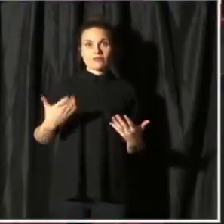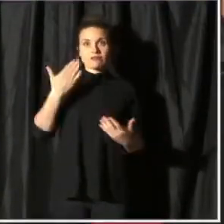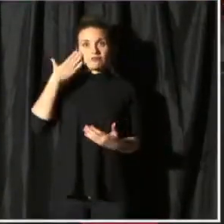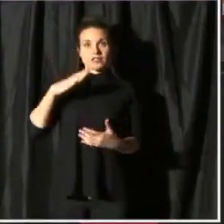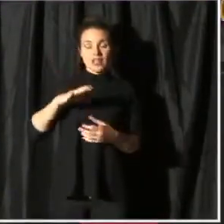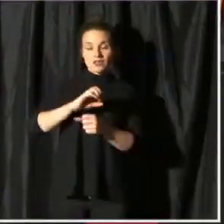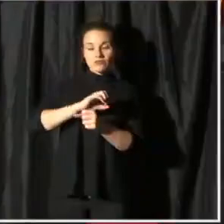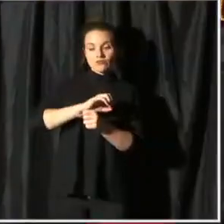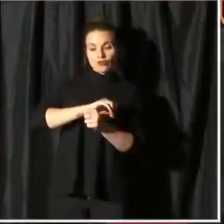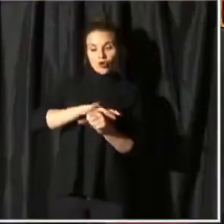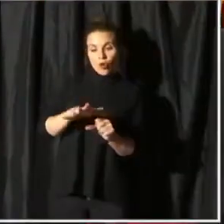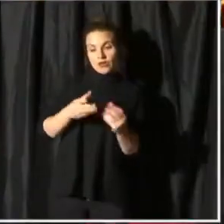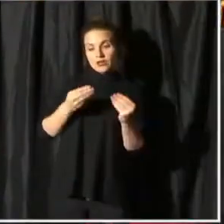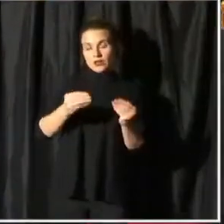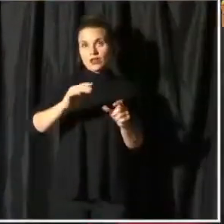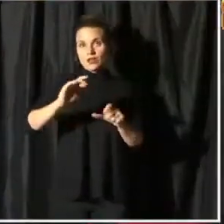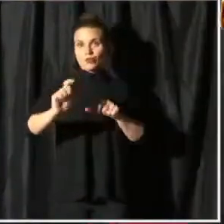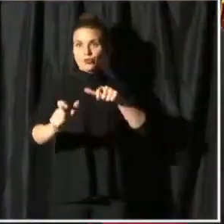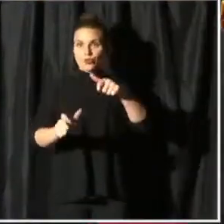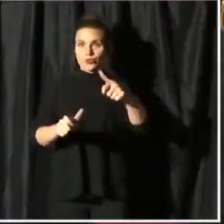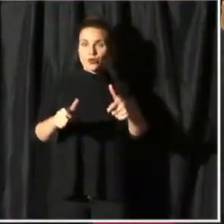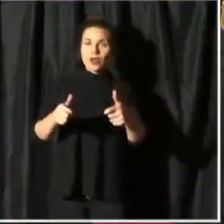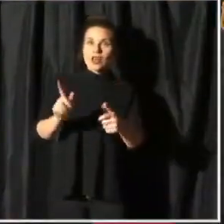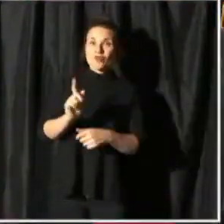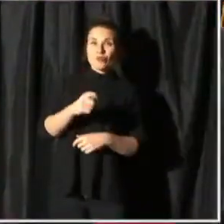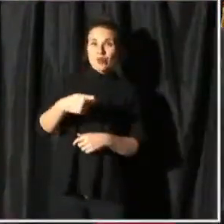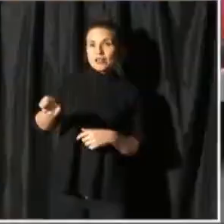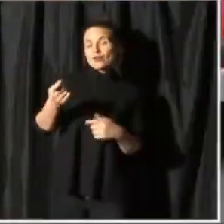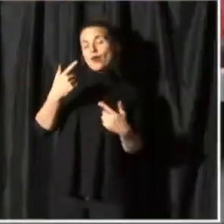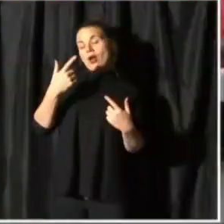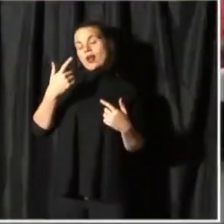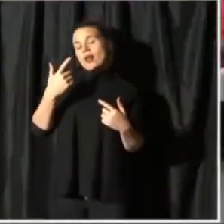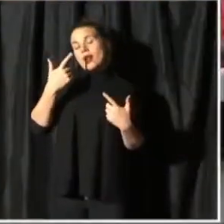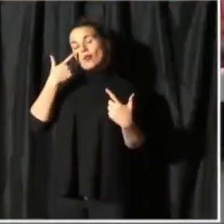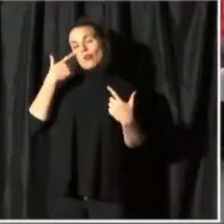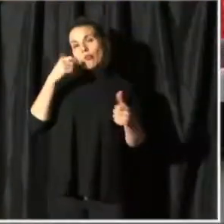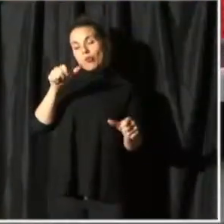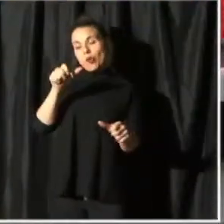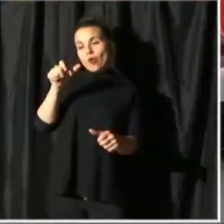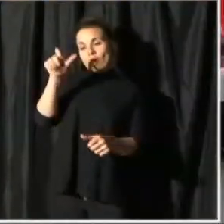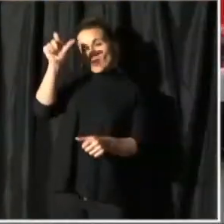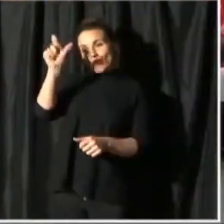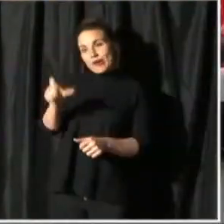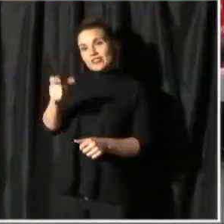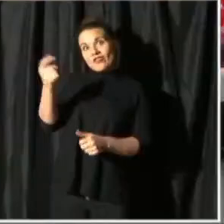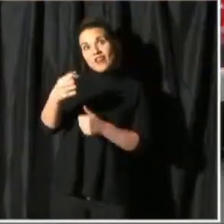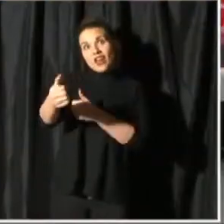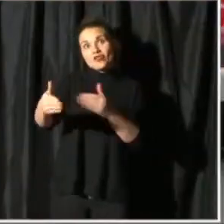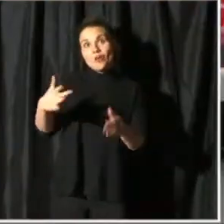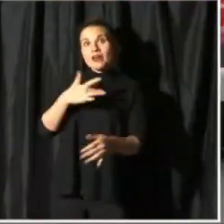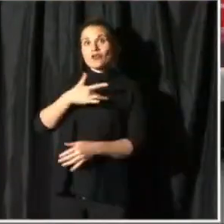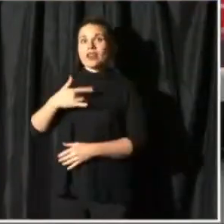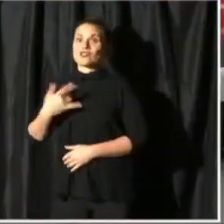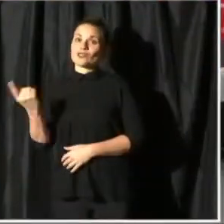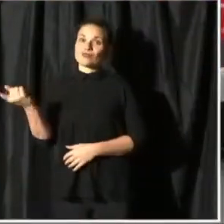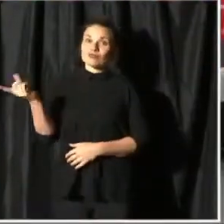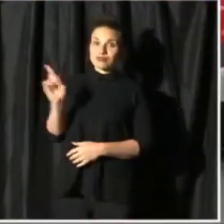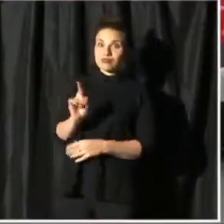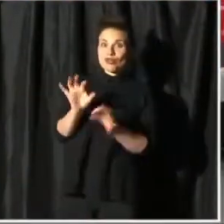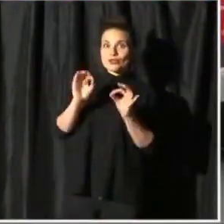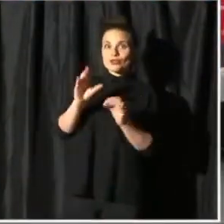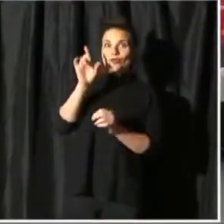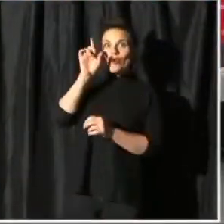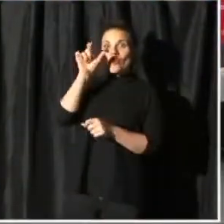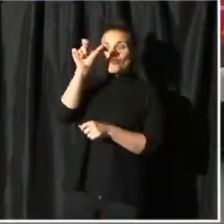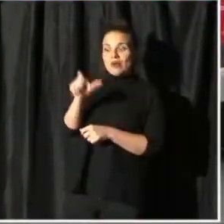de prendre place sur la scène bien sûr comment ne pas faire appel au monde de la santé je demande à camille qui est qui travaille à l'hôpital de